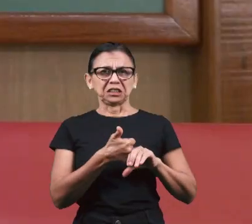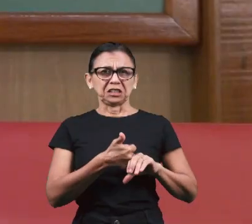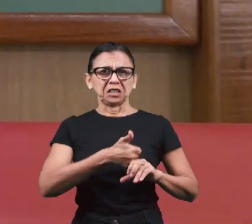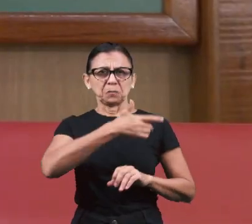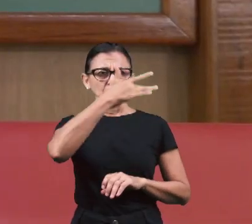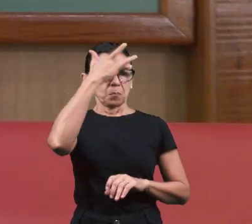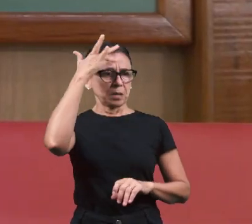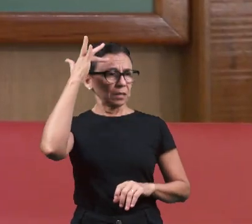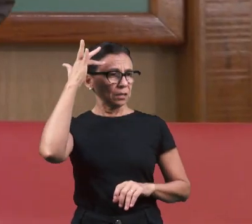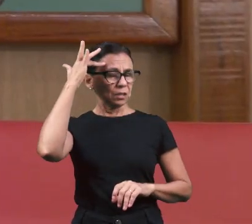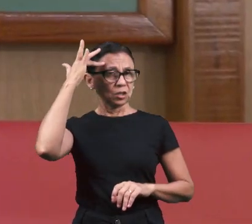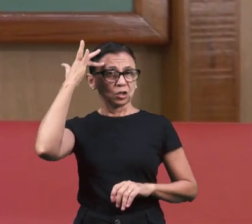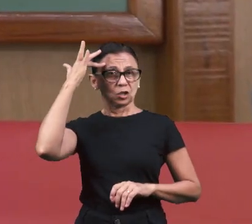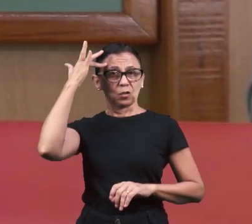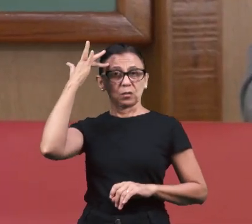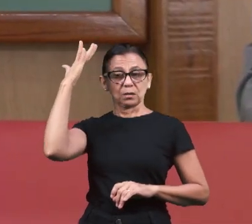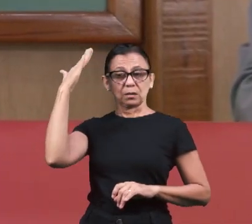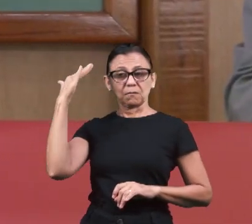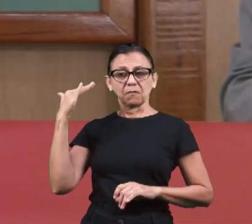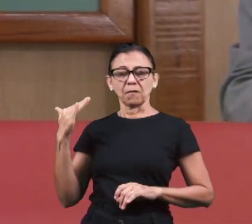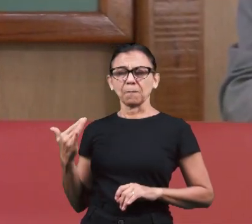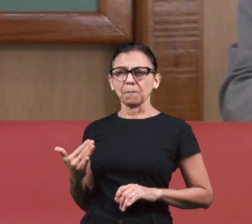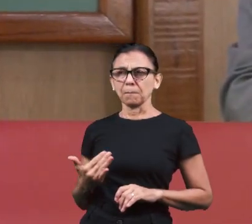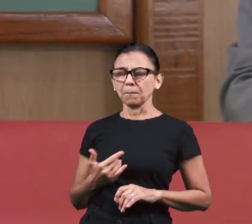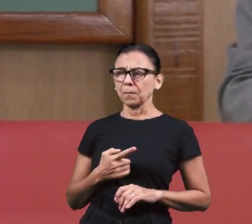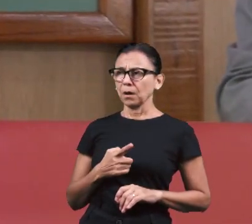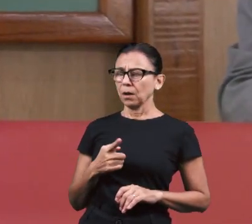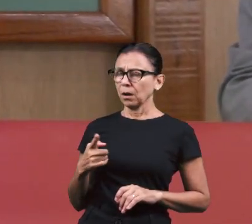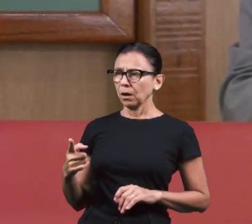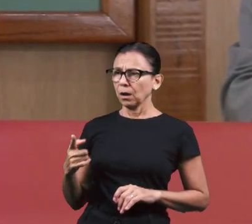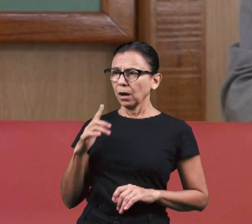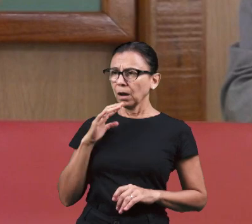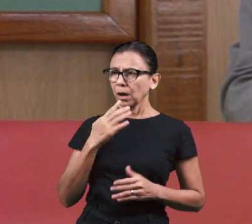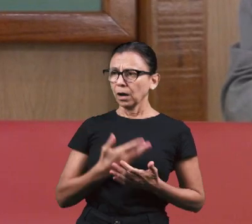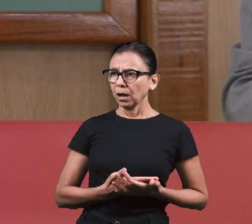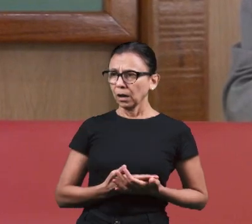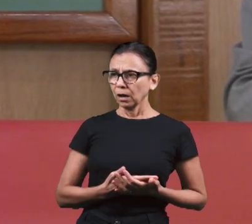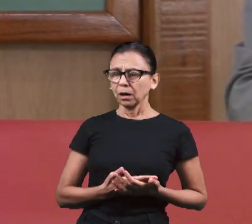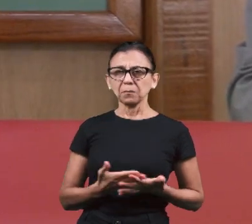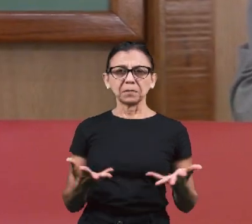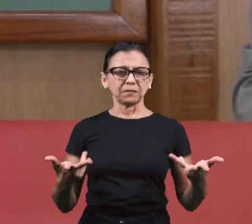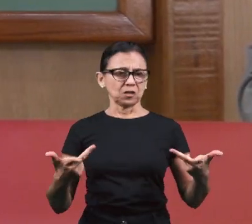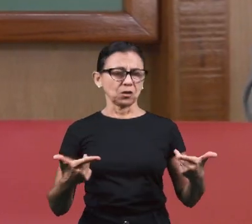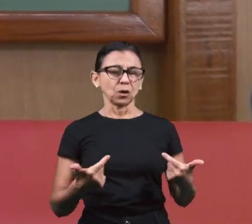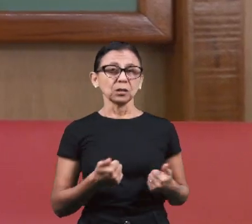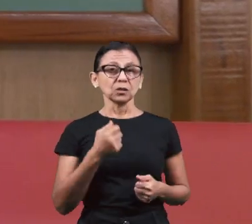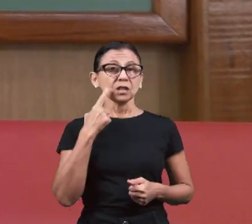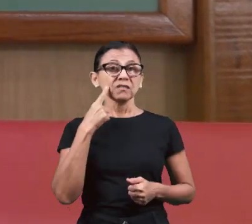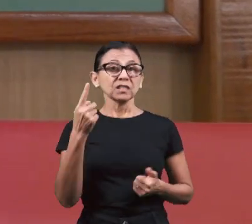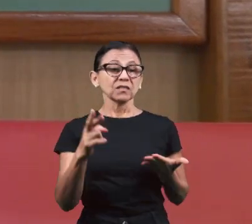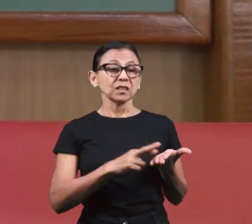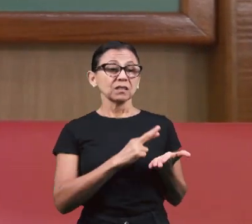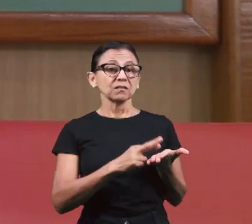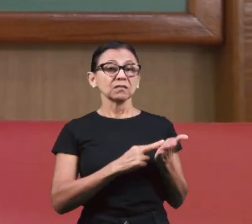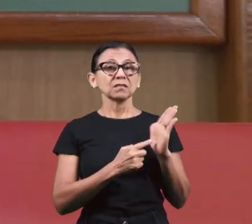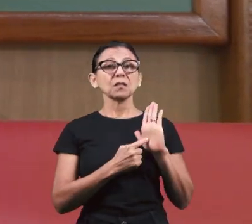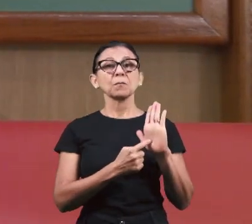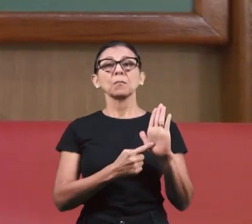extraordinaires. Aujourd'hui, nous sommes en train de voir la situation, n'est-ce pas, dans les journaux, la,